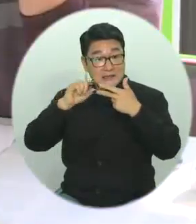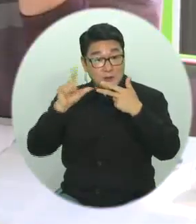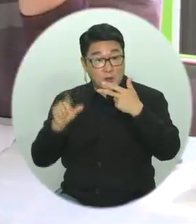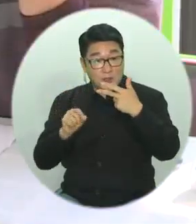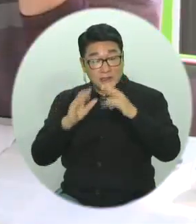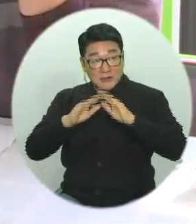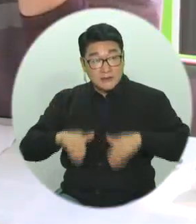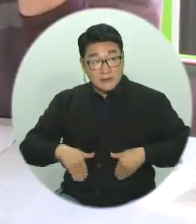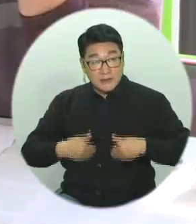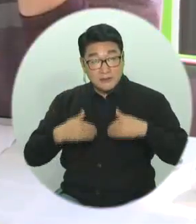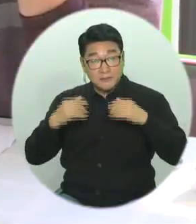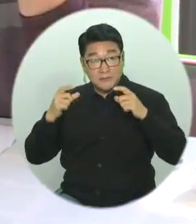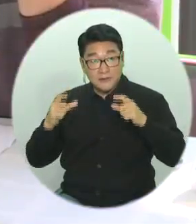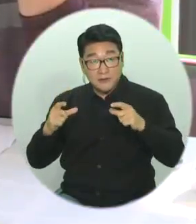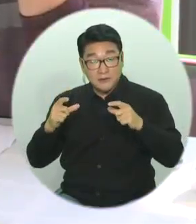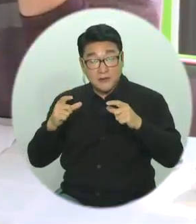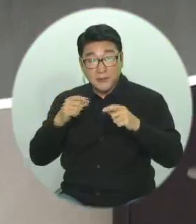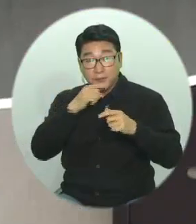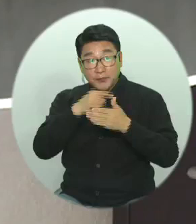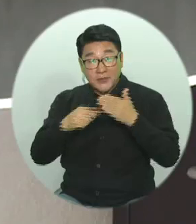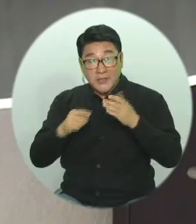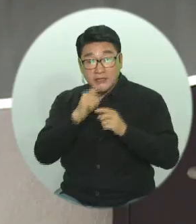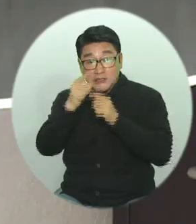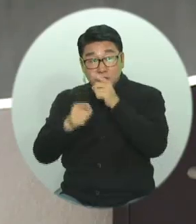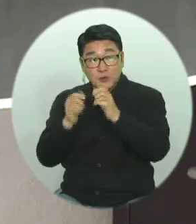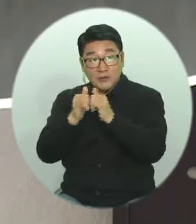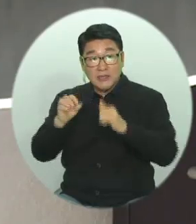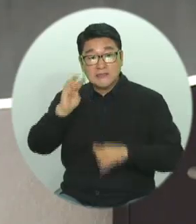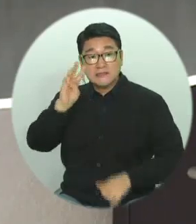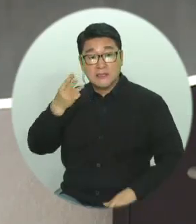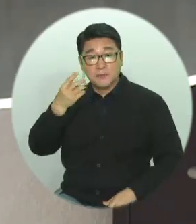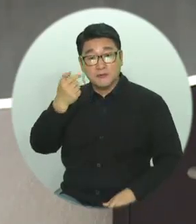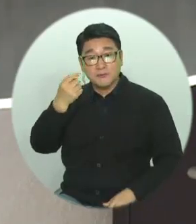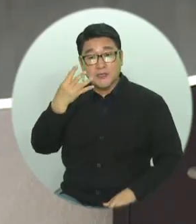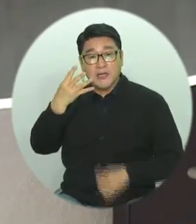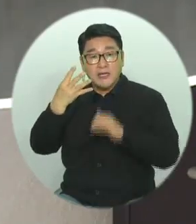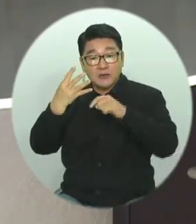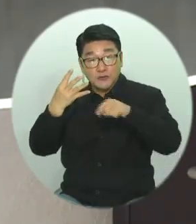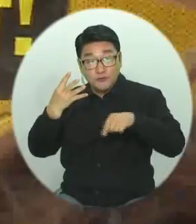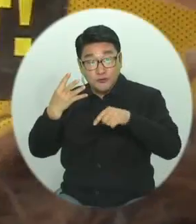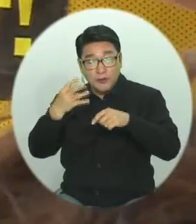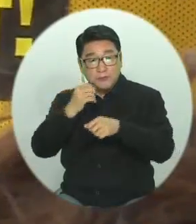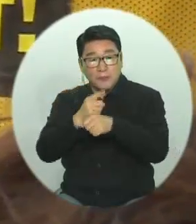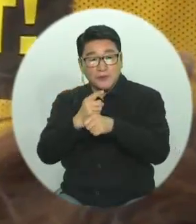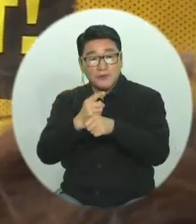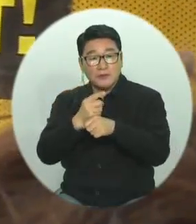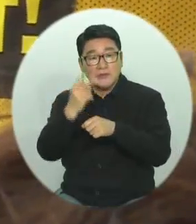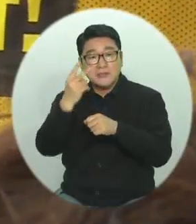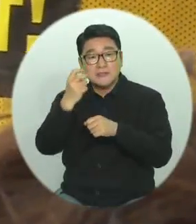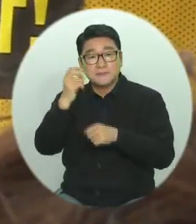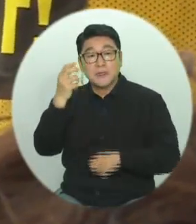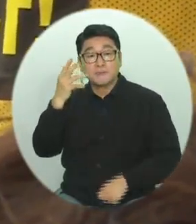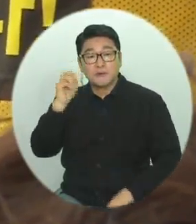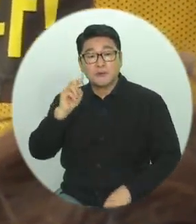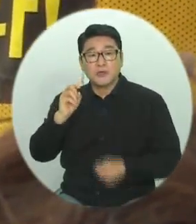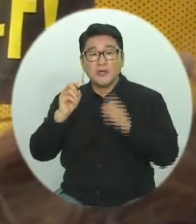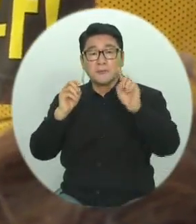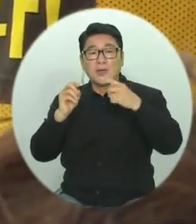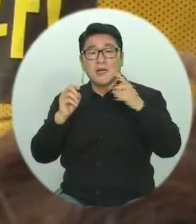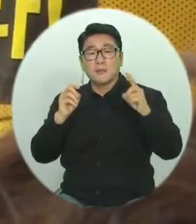광주전남지역 가습기 살균제 피해 신고자 3예 네명 가운데 28%